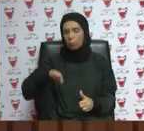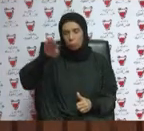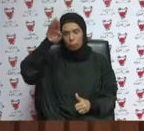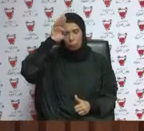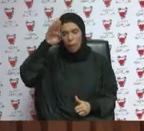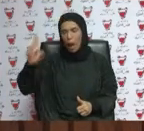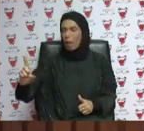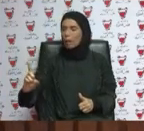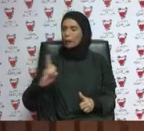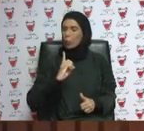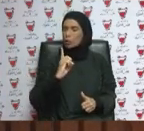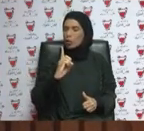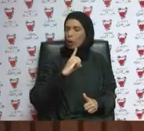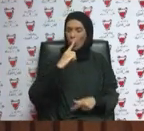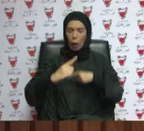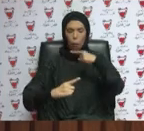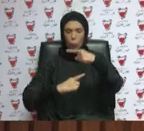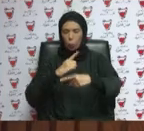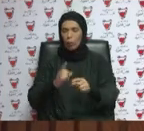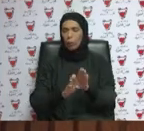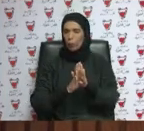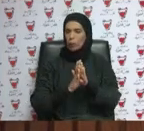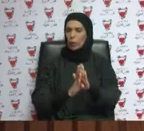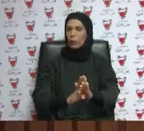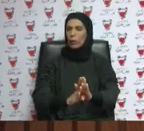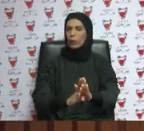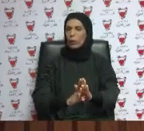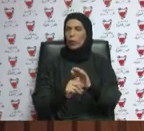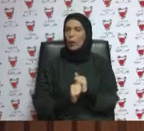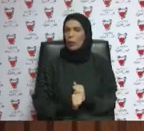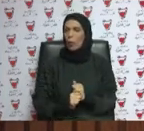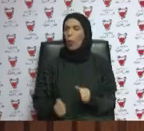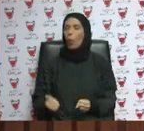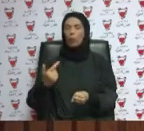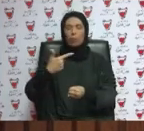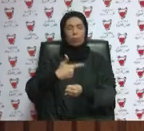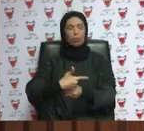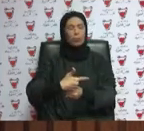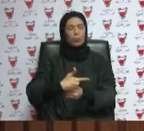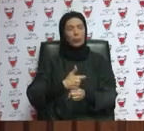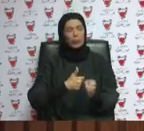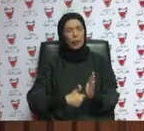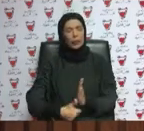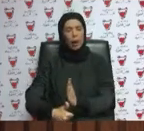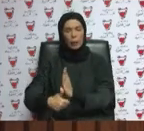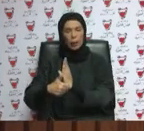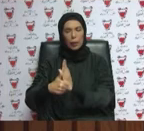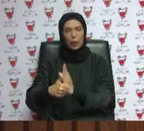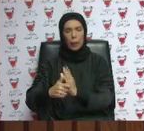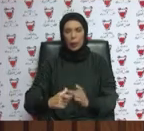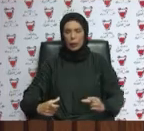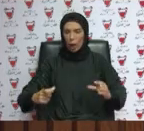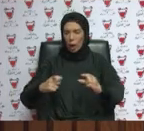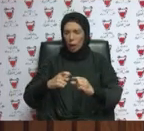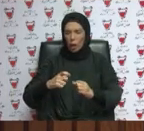توجيهاته ودعمه اللامحدود. شكر أيضا موصول لسمو ولي العهد على قيادته لإدارة الأزمة